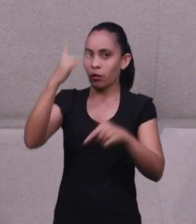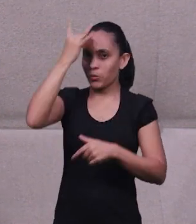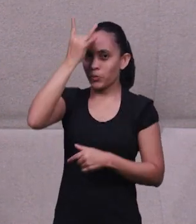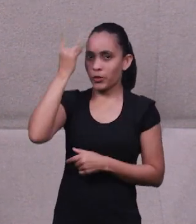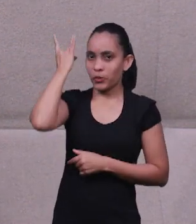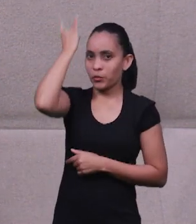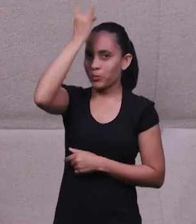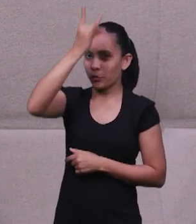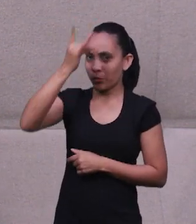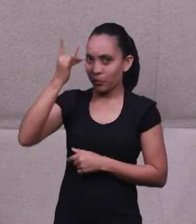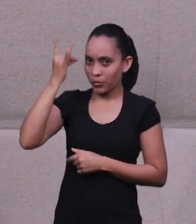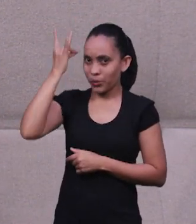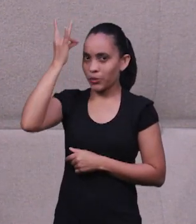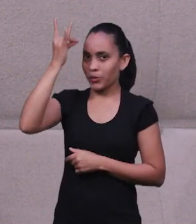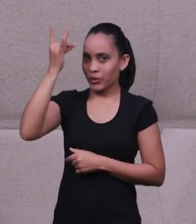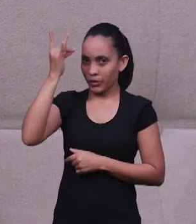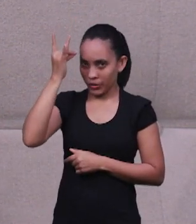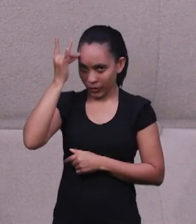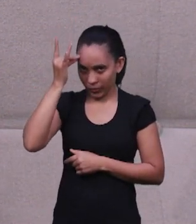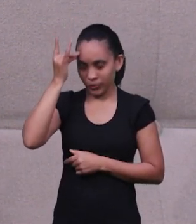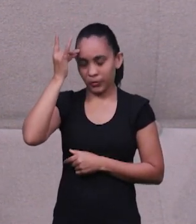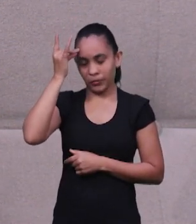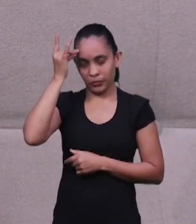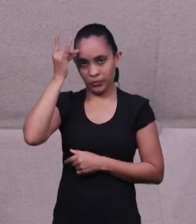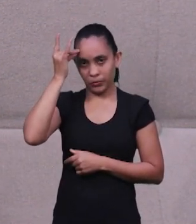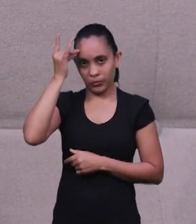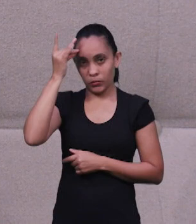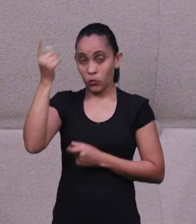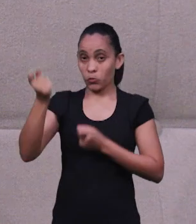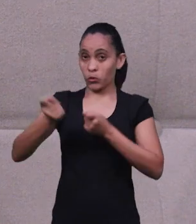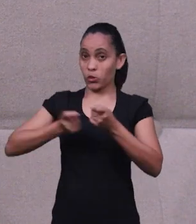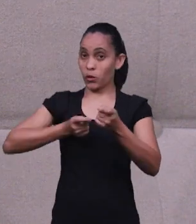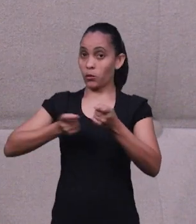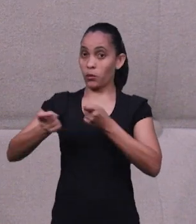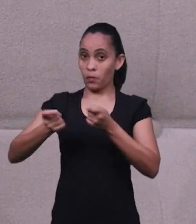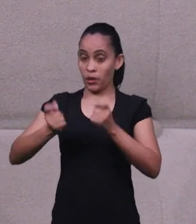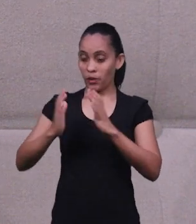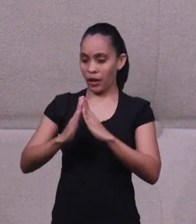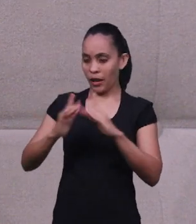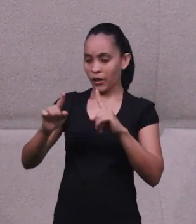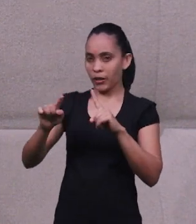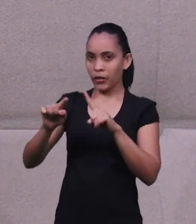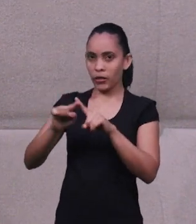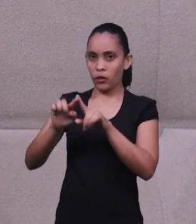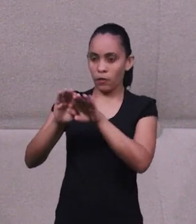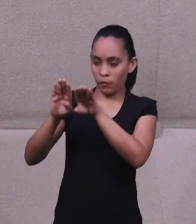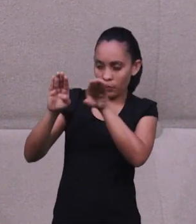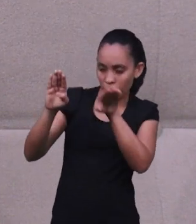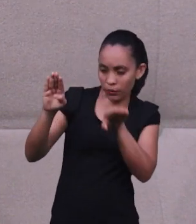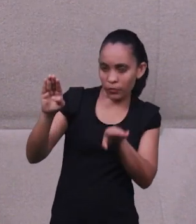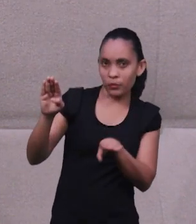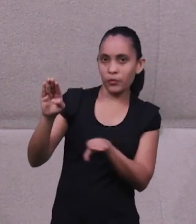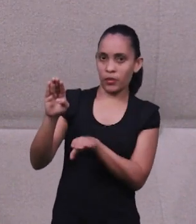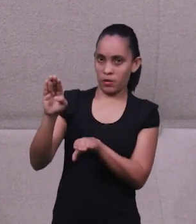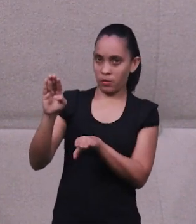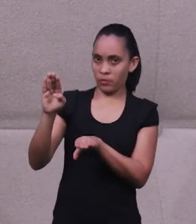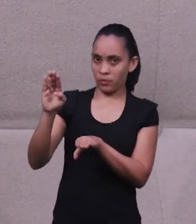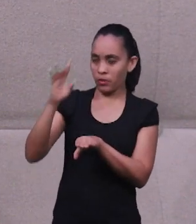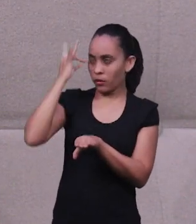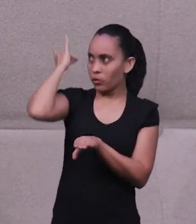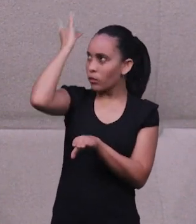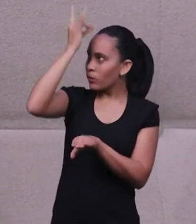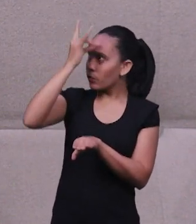Saint-Esprit réalise au milieu d'elle. Elle est soumise au gouvernement du Saint-Esprit,